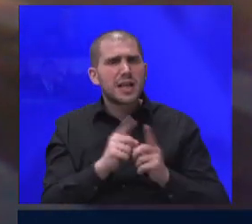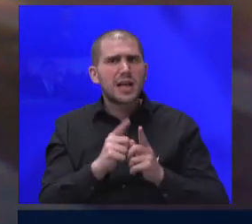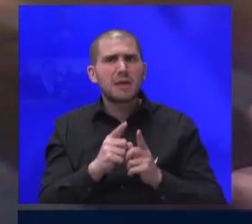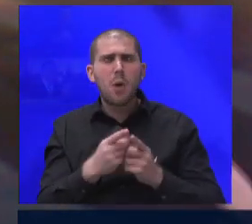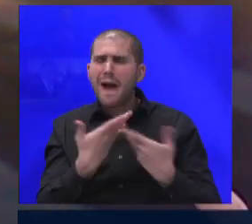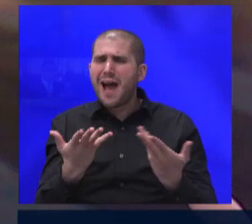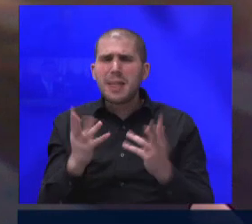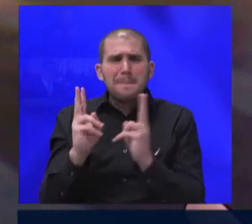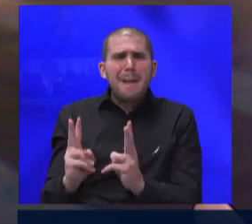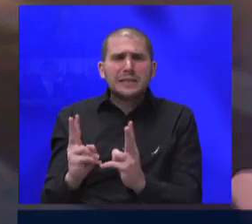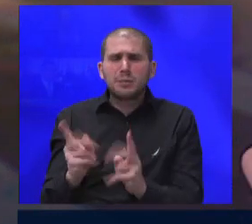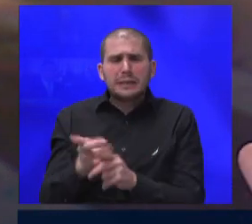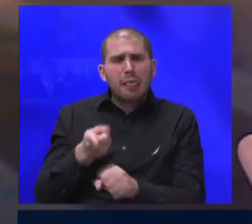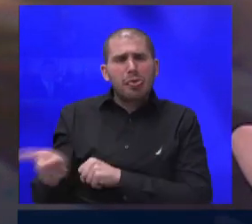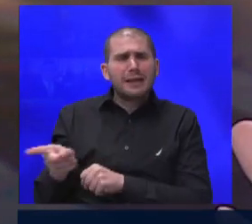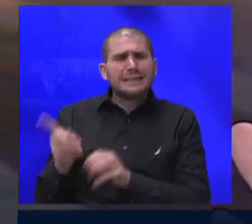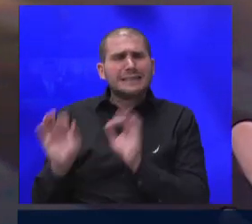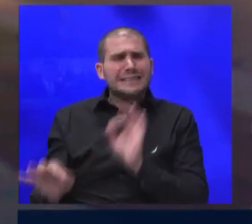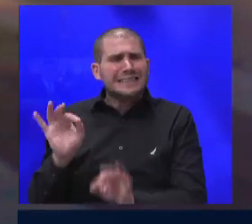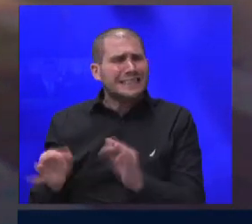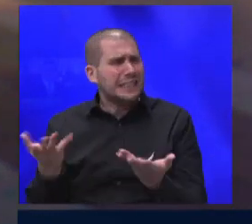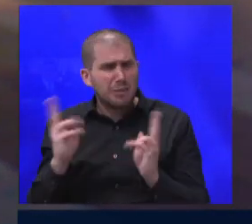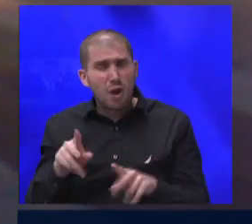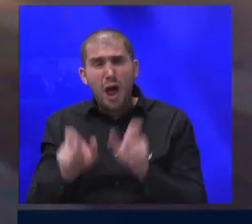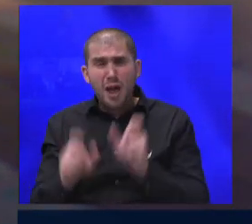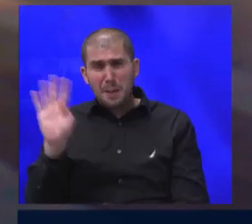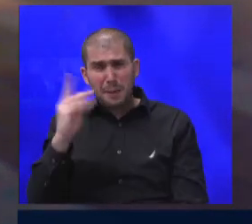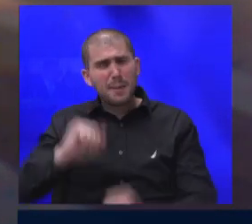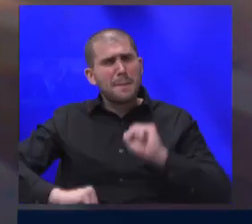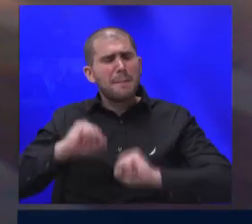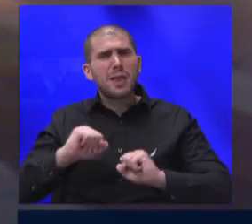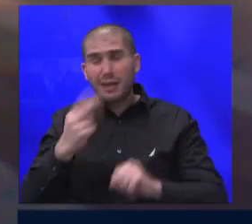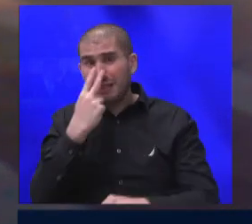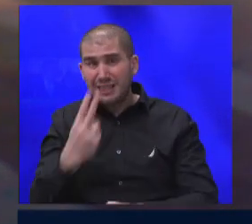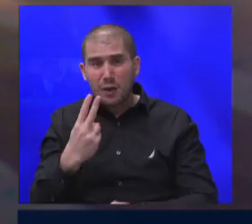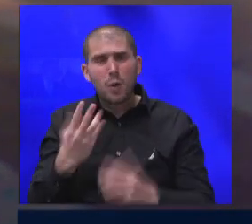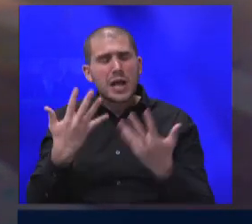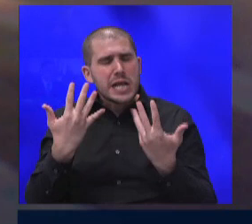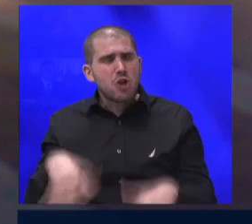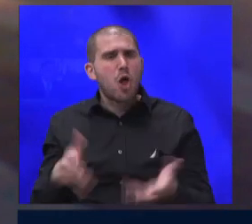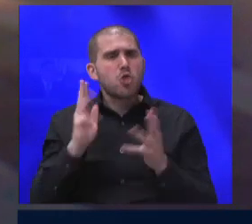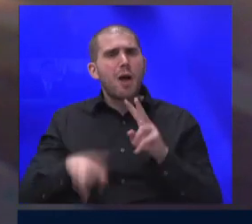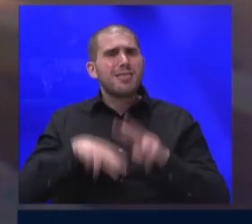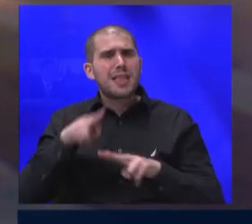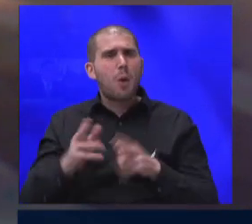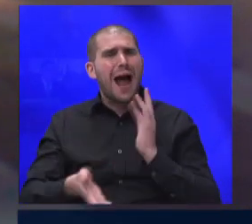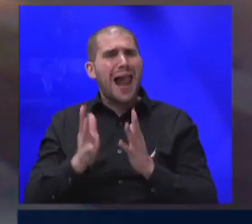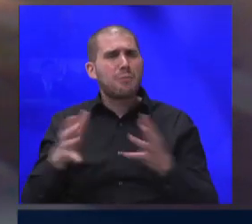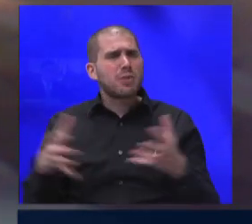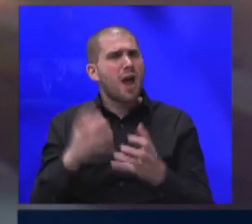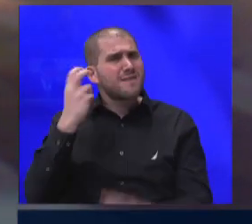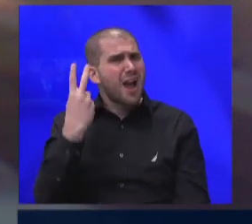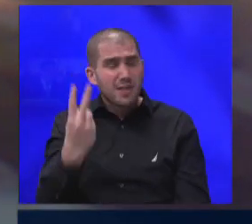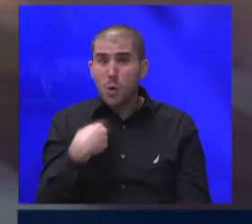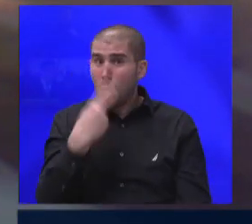ציניות. אדם שמתנהל בצורה, תראי את הכשל הנורא בטיפול באלימות בחברה הערבית, שאנחנו רואים אותו גם בימים